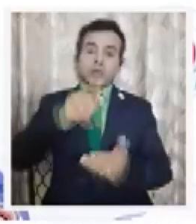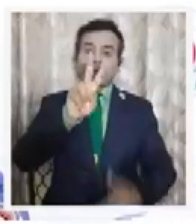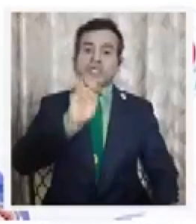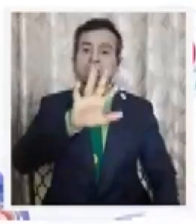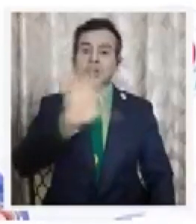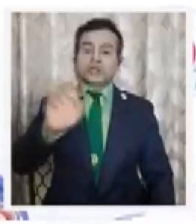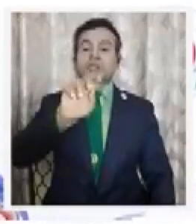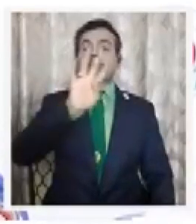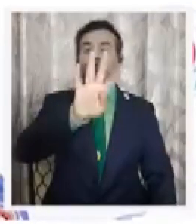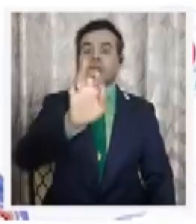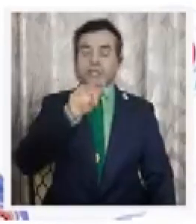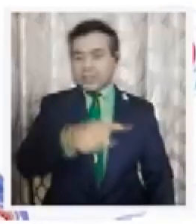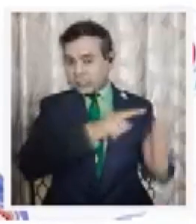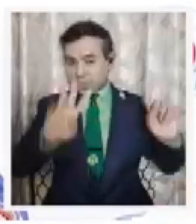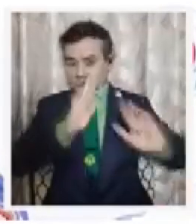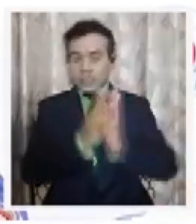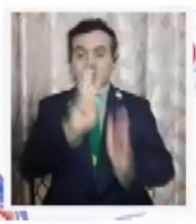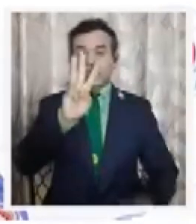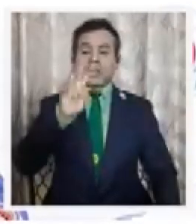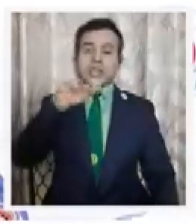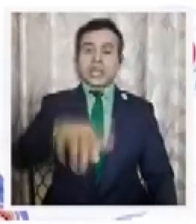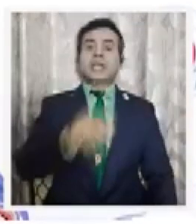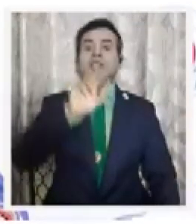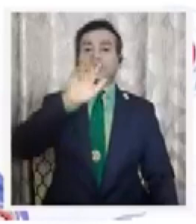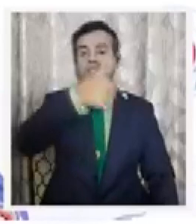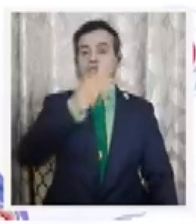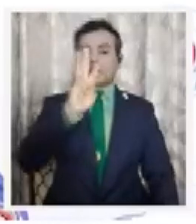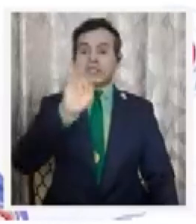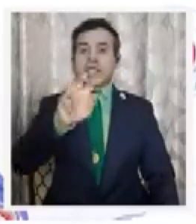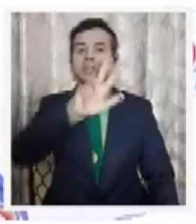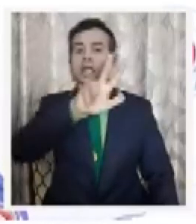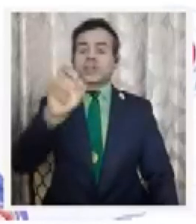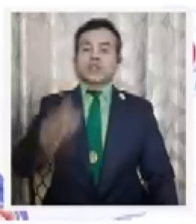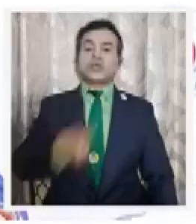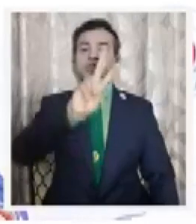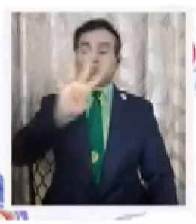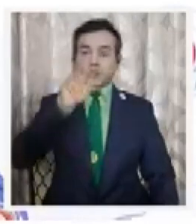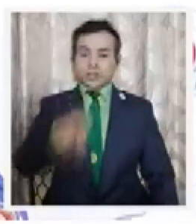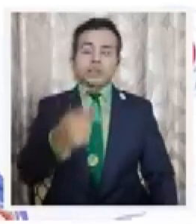24 ঘন্টায় কোয়ারেন্টাইনে যুক্ত হয়েছেন 2,542 জন এবং এ পর্যন্ত কোয়ারেন্টাইনে